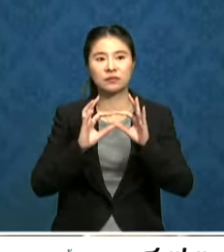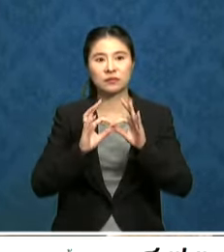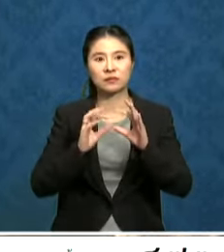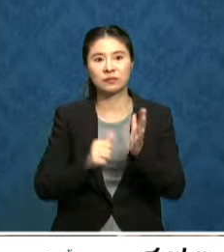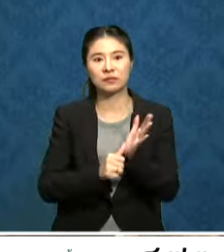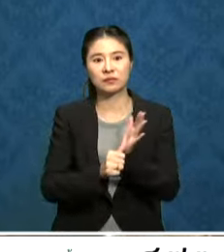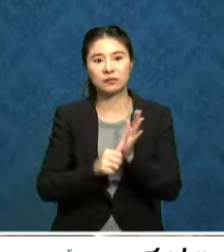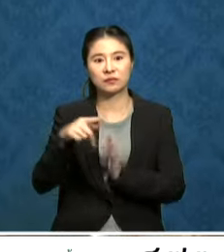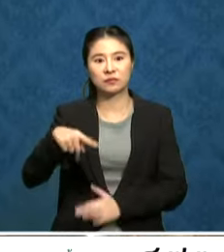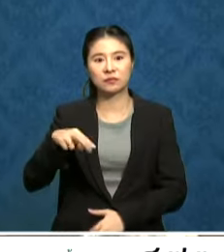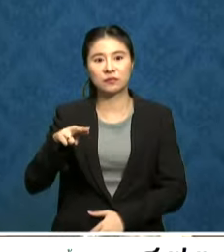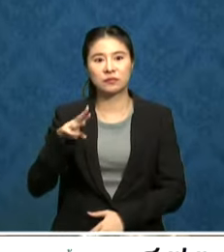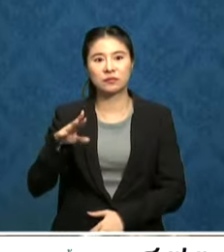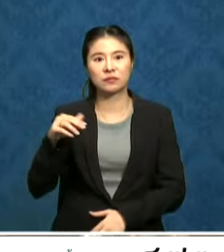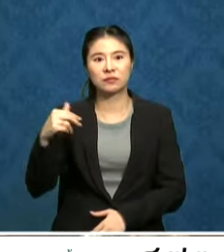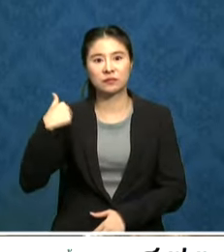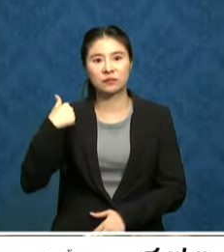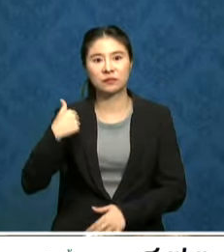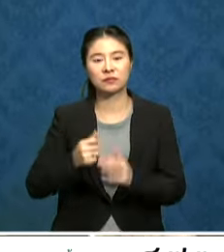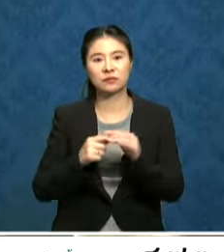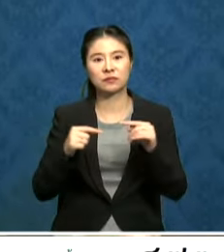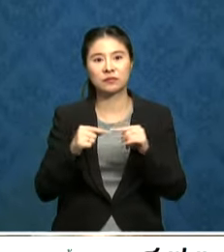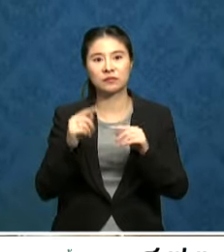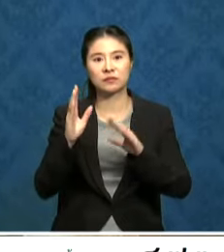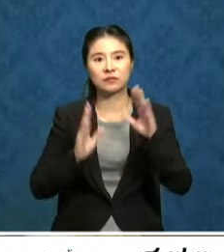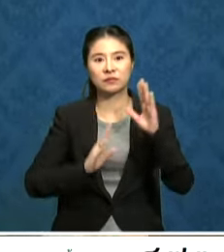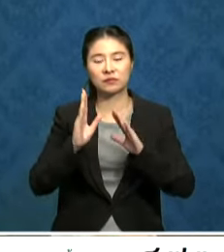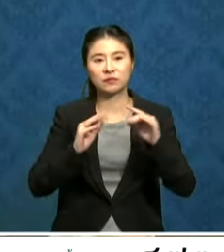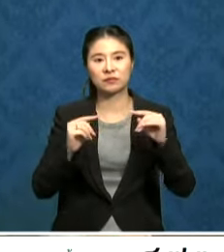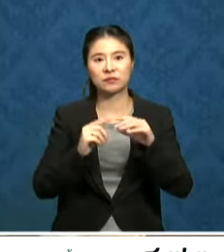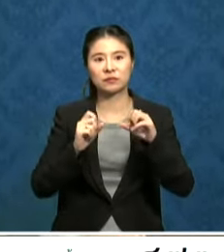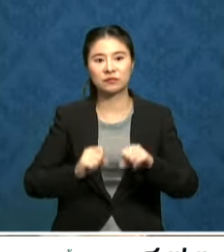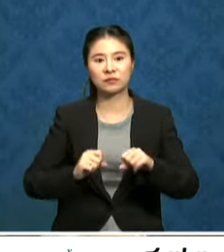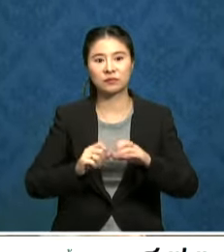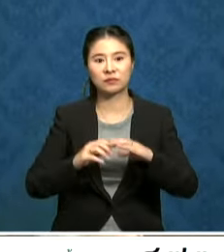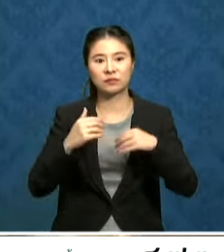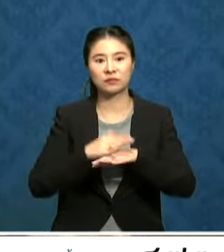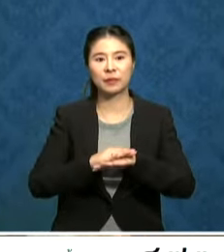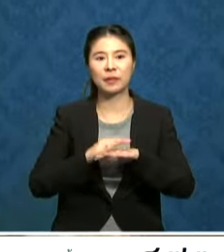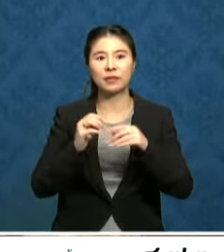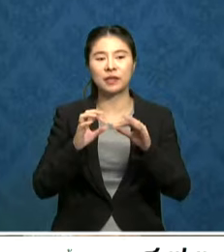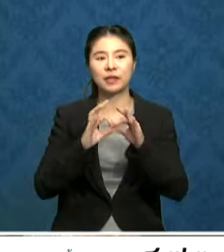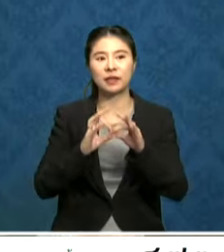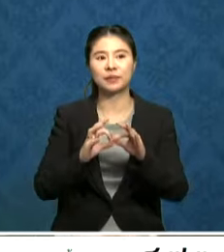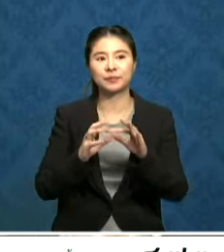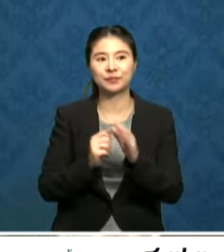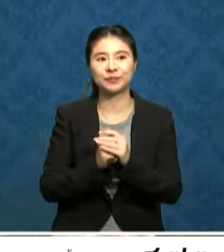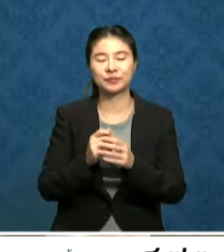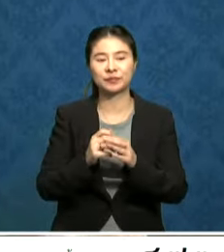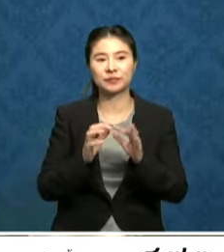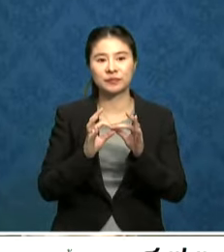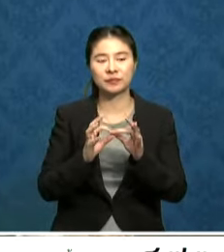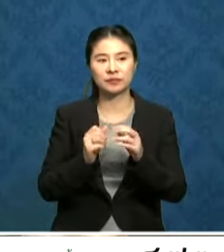ไขพระราชบัญญัติว่าด้วยการออกเสียงประประชามติที่พวกเรากำลังจะร่วมลงคะแนนกันในวันนี้นะคะเพราะสำหรับดิฉัน